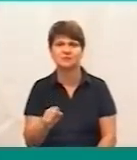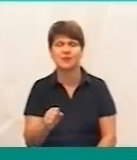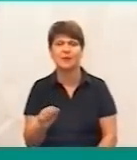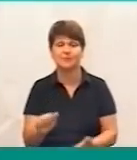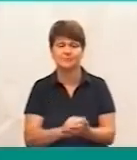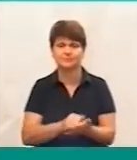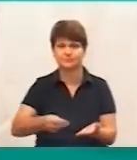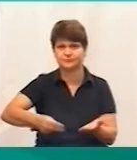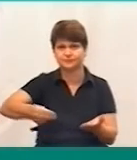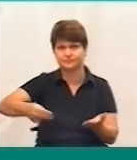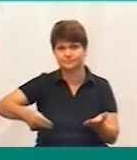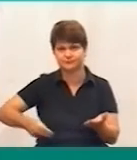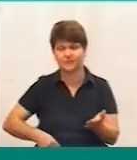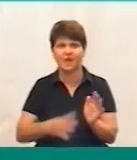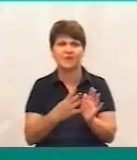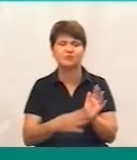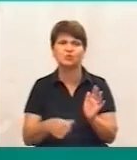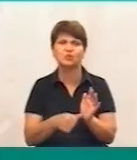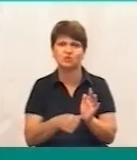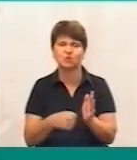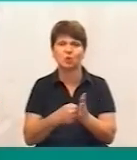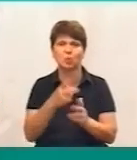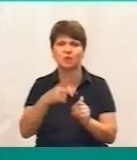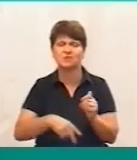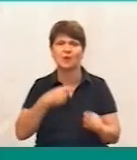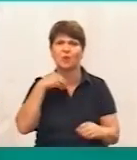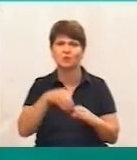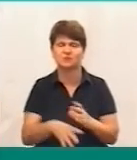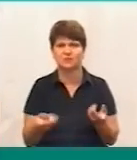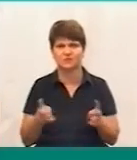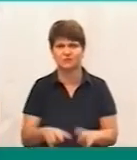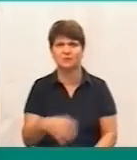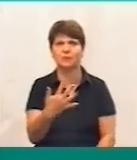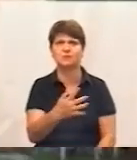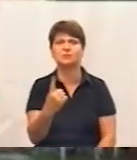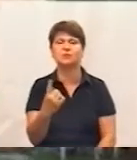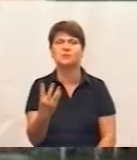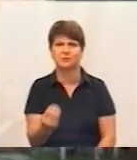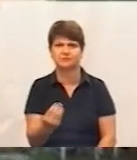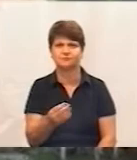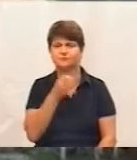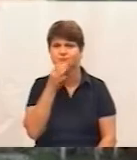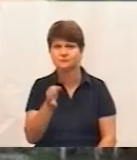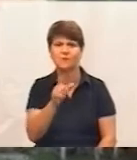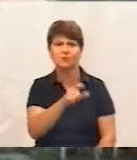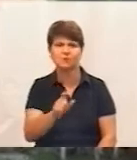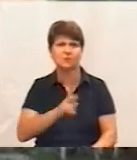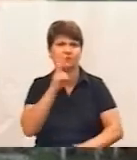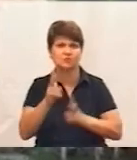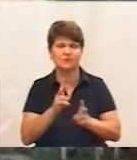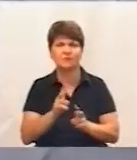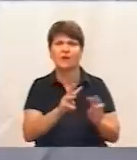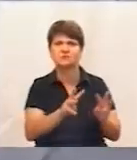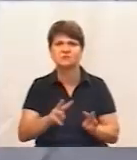матеріалу петицію підписали 96 людей. До кінця голосування залишився 51 день. Каже, люди скаржаться, що сайт